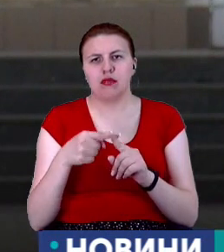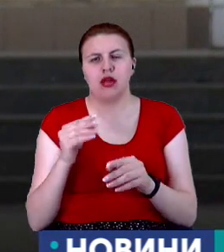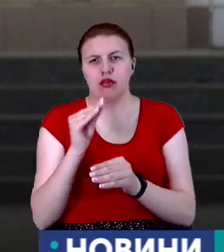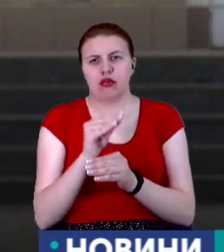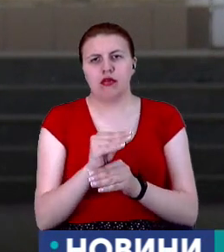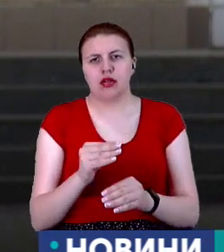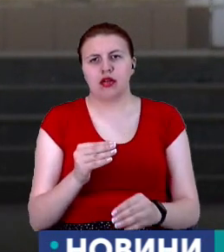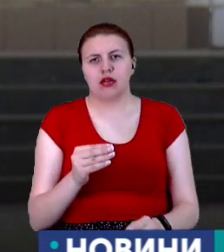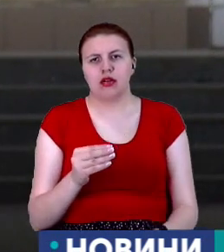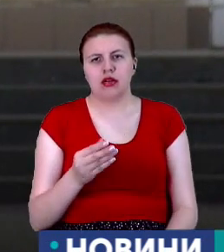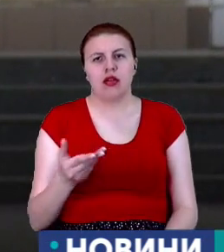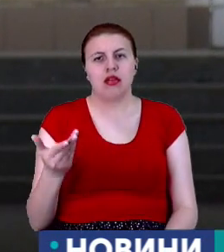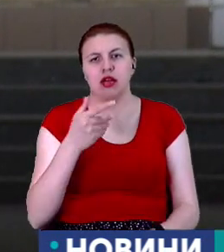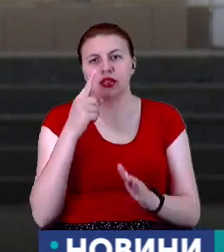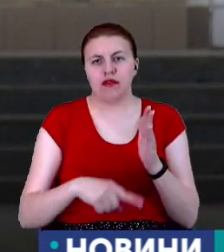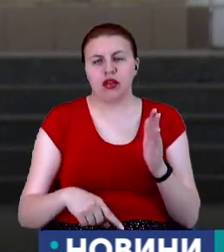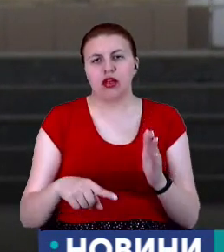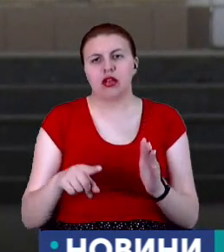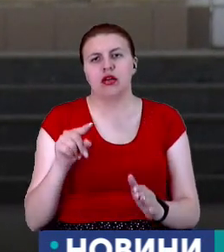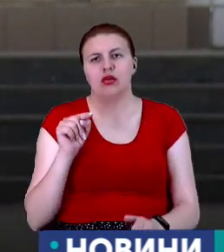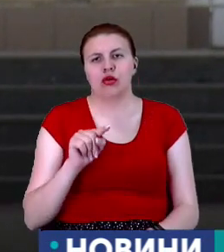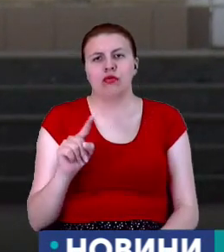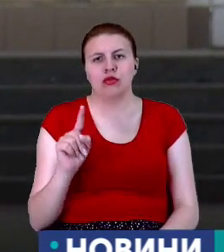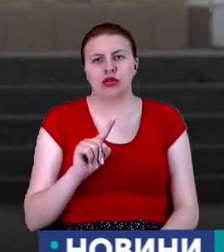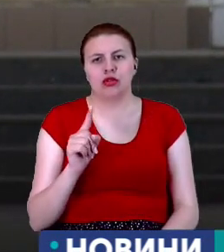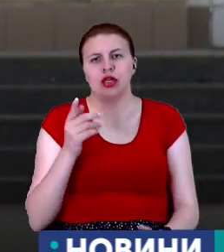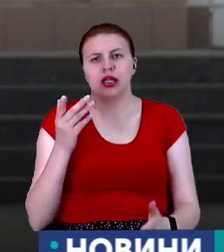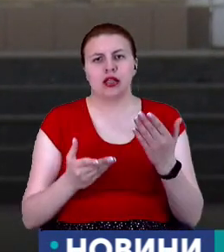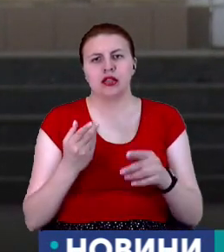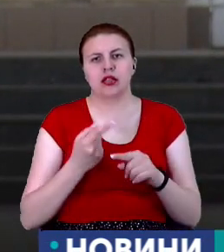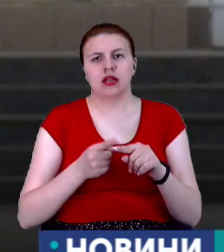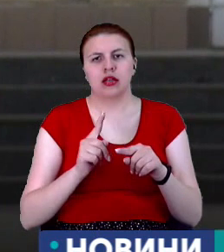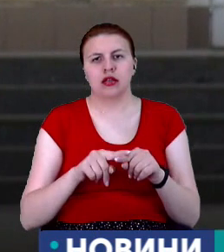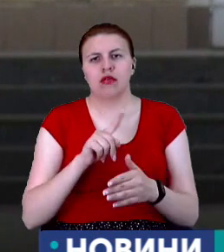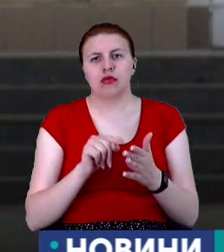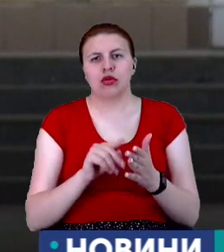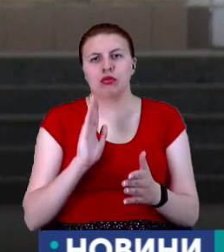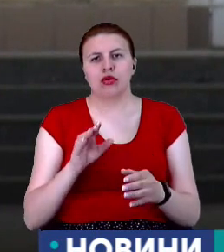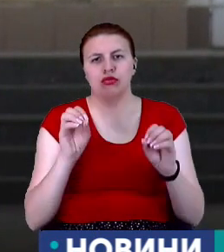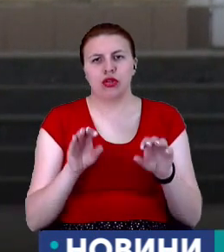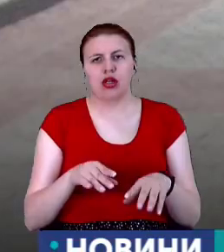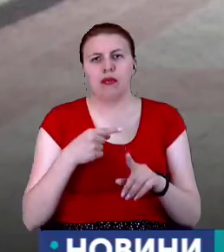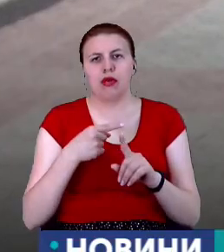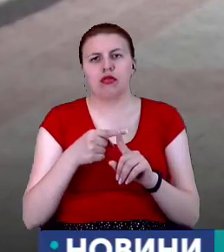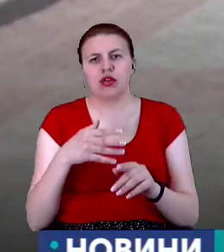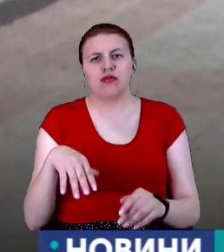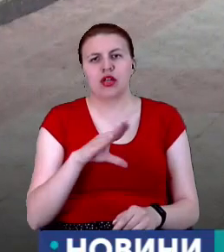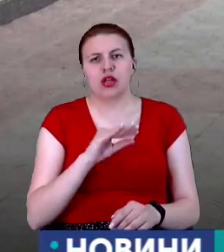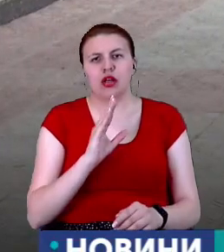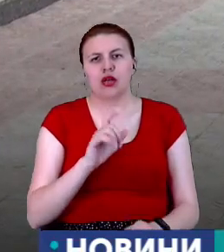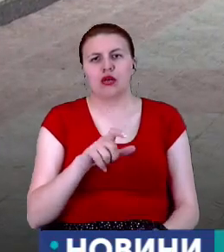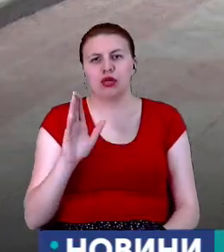Нас завірили о тому, що если этот вопрос будет решаться положительно, то все люди будут переведены. Мы